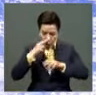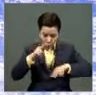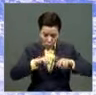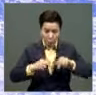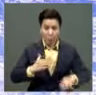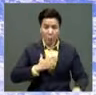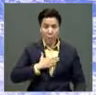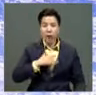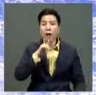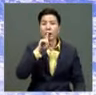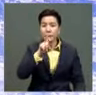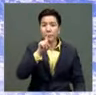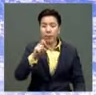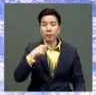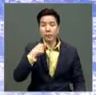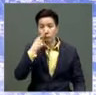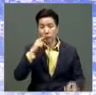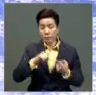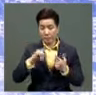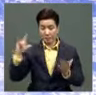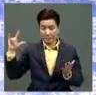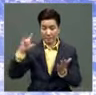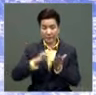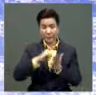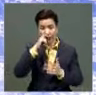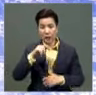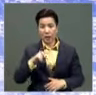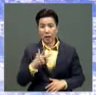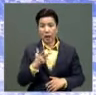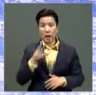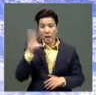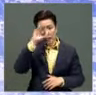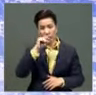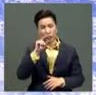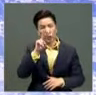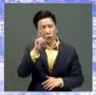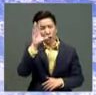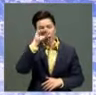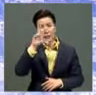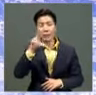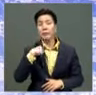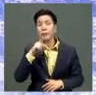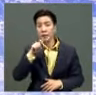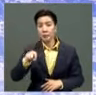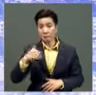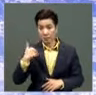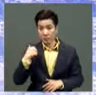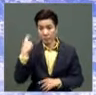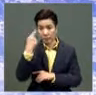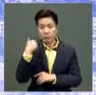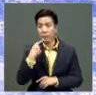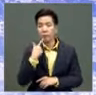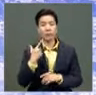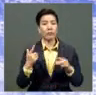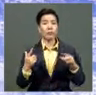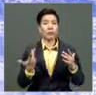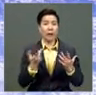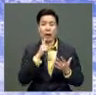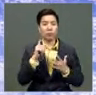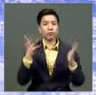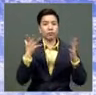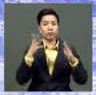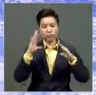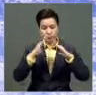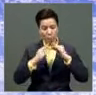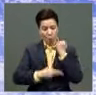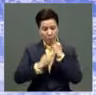เป็นคนถามเองว่ามา 2-3 คืนนะครับโดยประมาณนะครับเขายืนยันนะครับว่าไม่ได้ออก